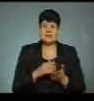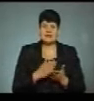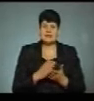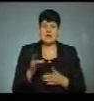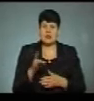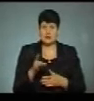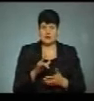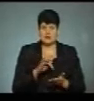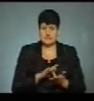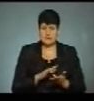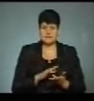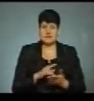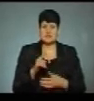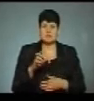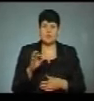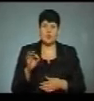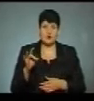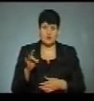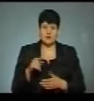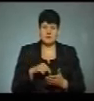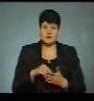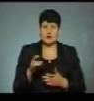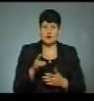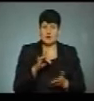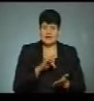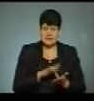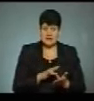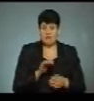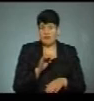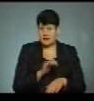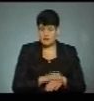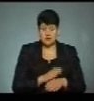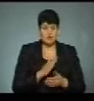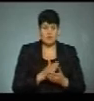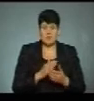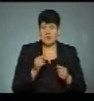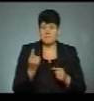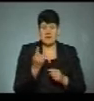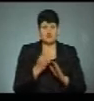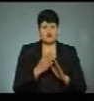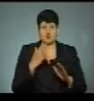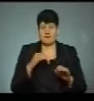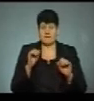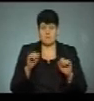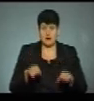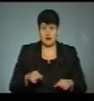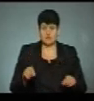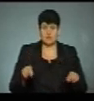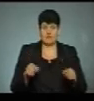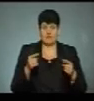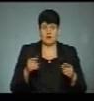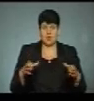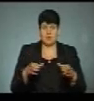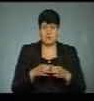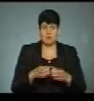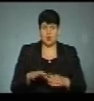центрами. Зборів як місто районний центр фактично має першочергове право на утворення об'єднаної